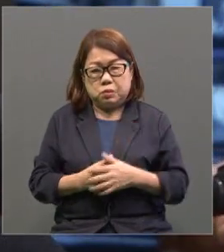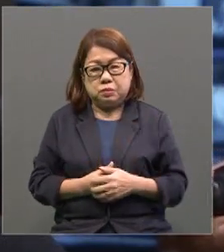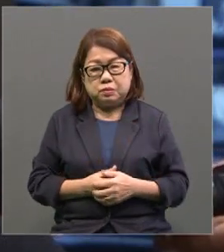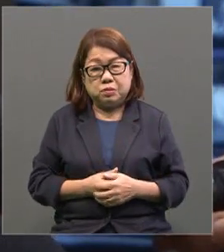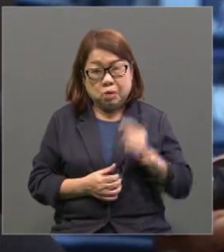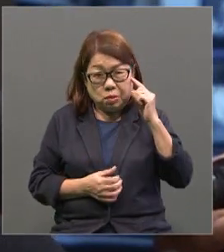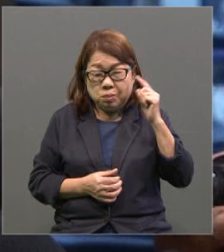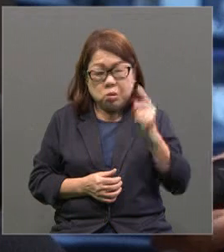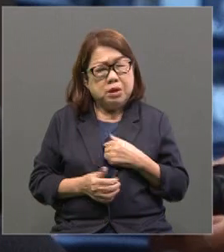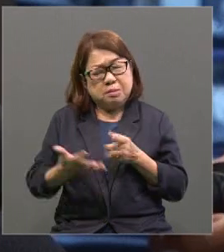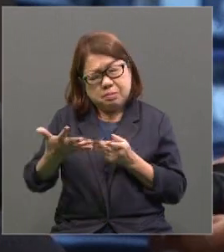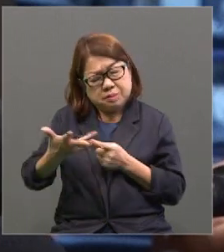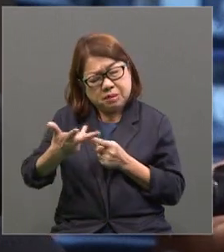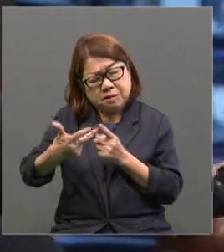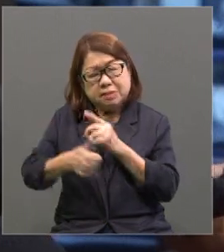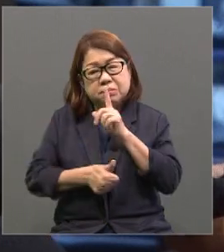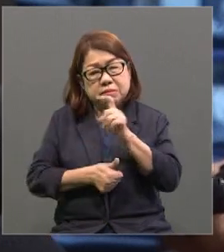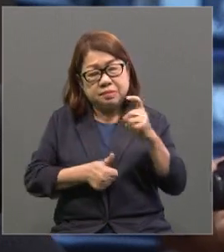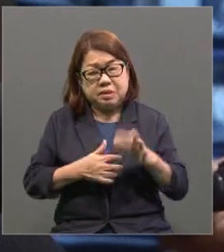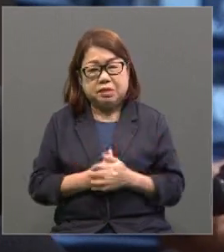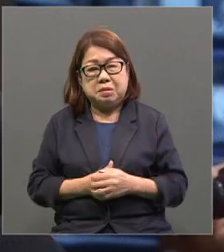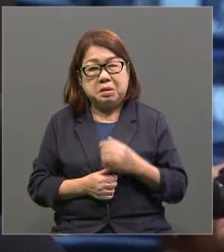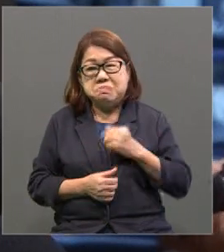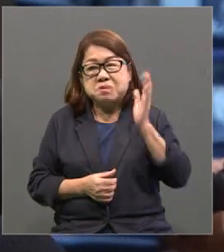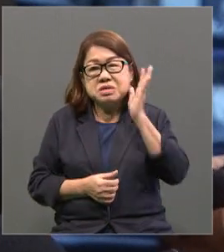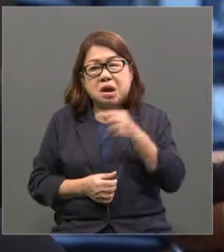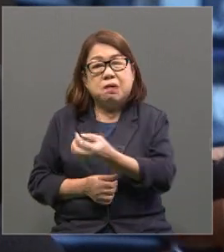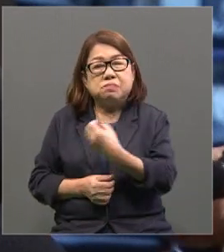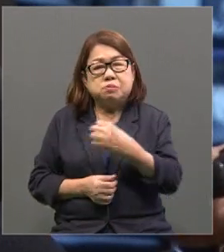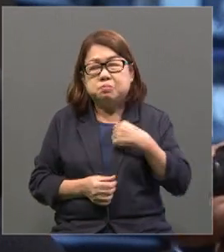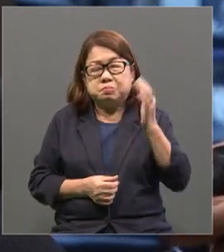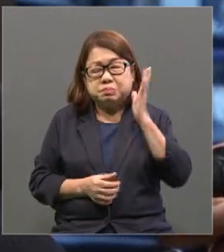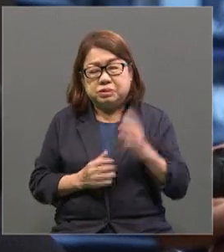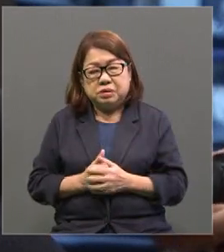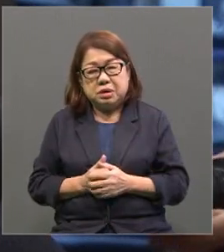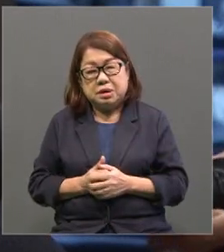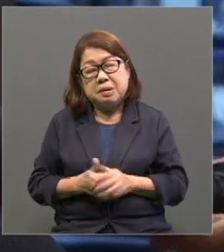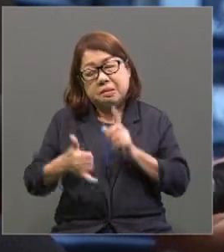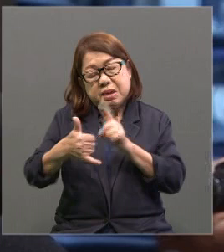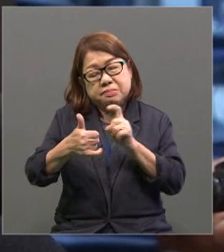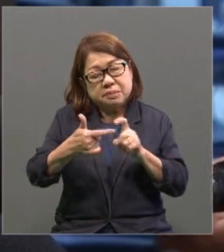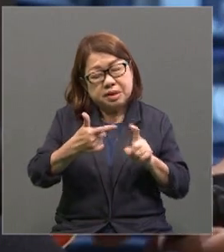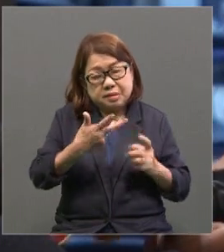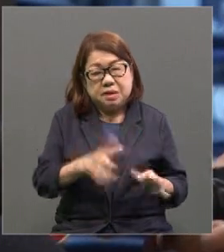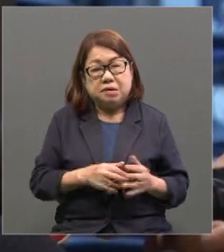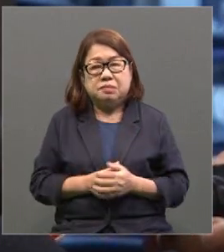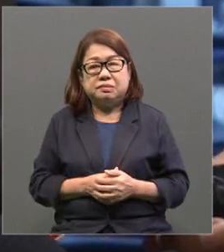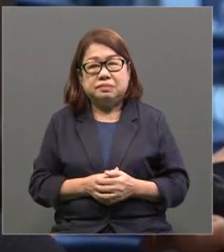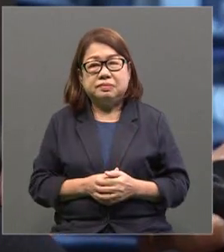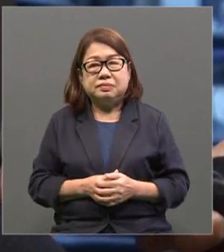ไล่เรียงพยานฐานหมดแล้วนะครับนะเราไม่ได้เชื่อคำให้การอย่างเดียวแต่เราไล่เรียงพยานฐานทั้งหมดนะครับคืออย่าง